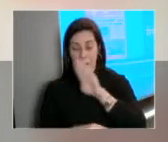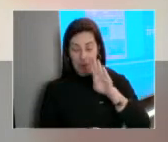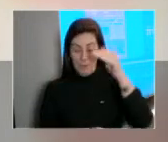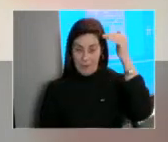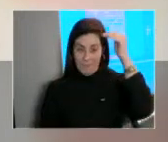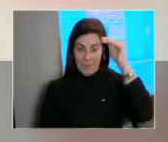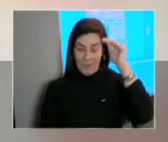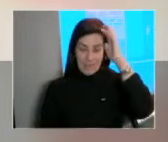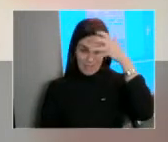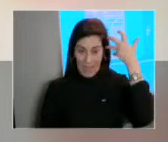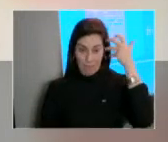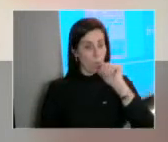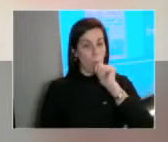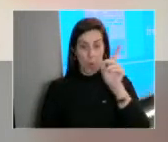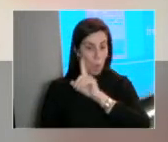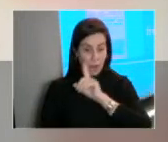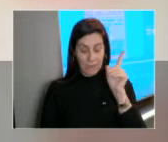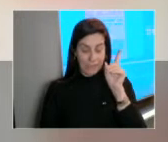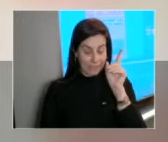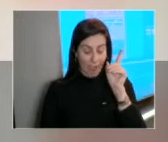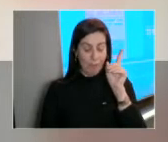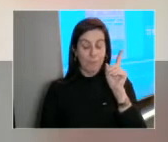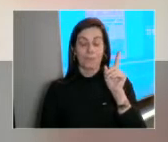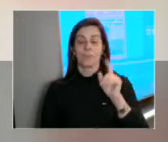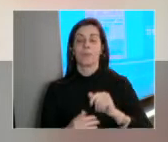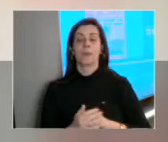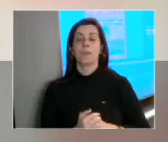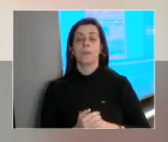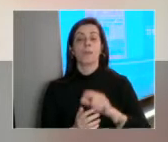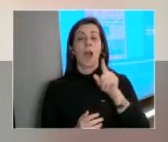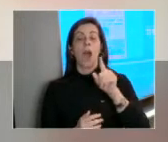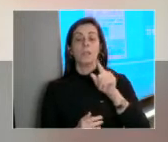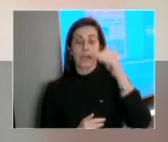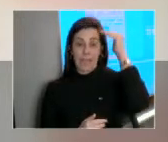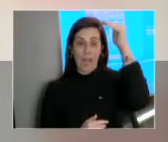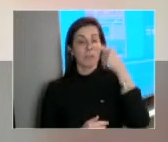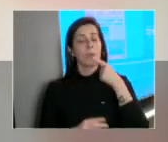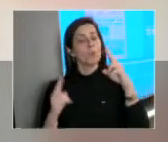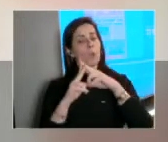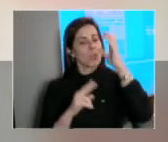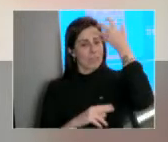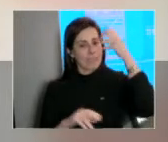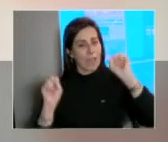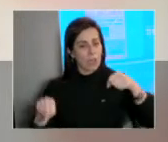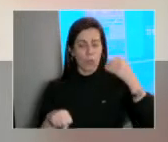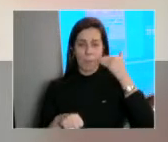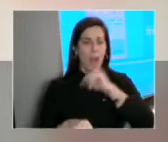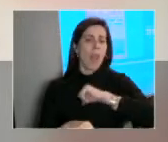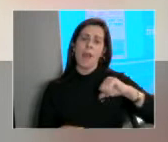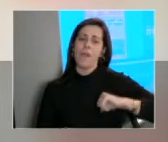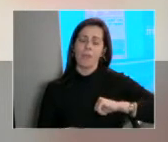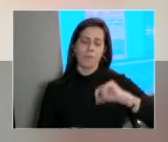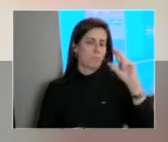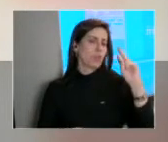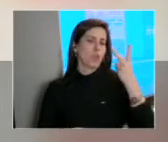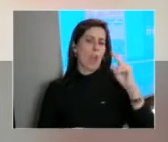לנשיא ארצות הברית בהצגת עסקת המאה בבית הלבן, הודיע יושב ראש כחול לבן כי ייפגש עם טראמפ בנפרד כבר